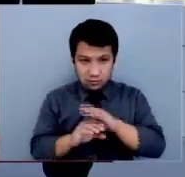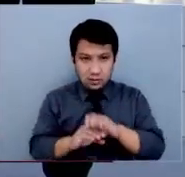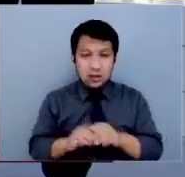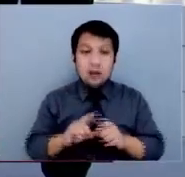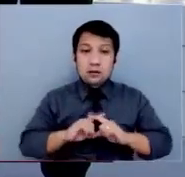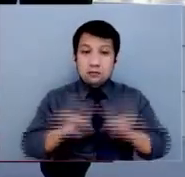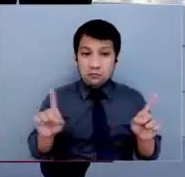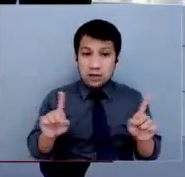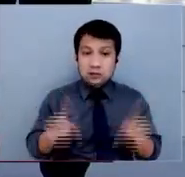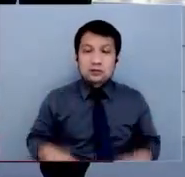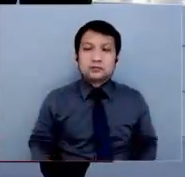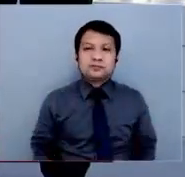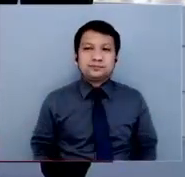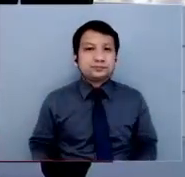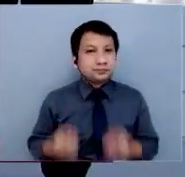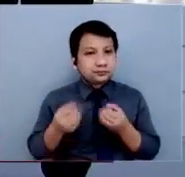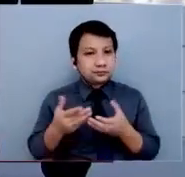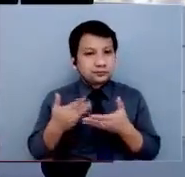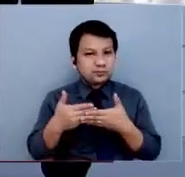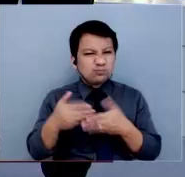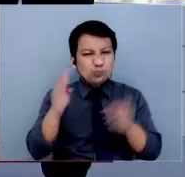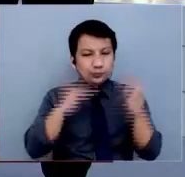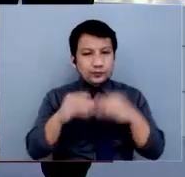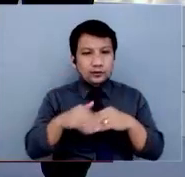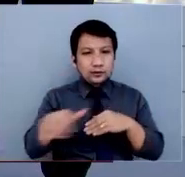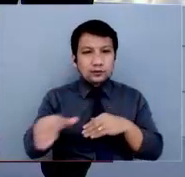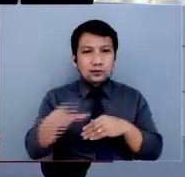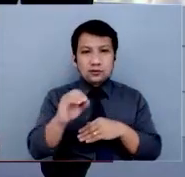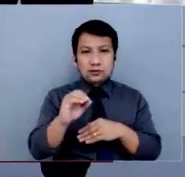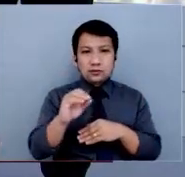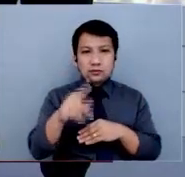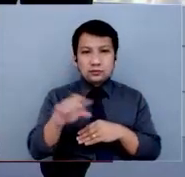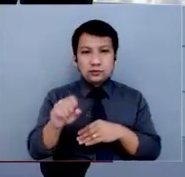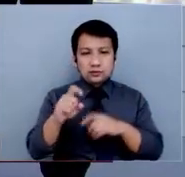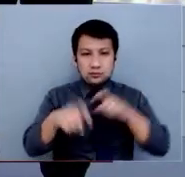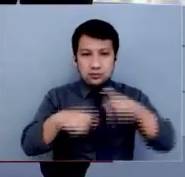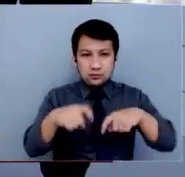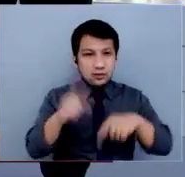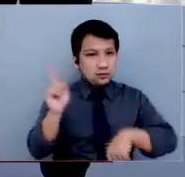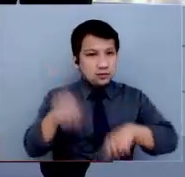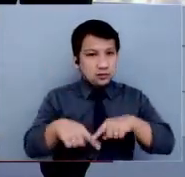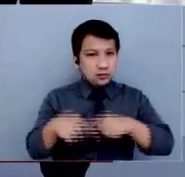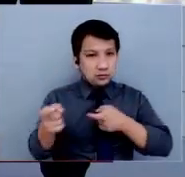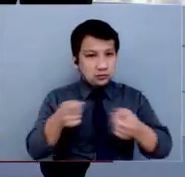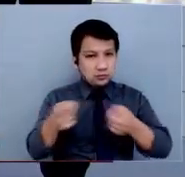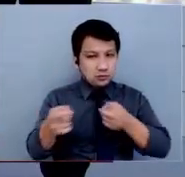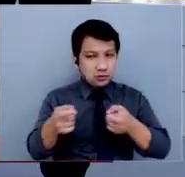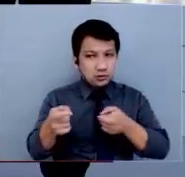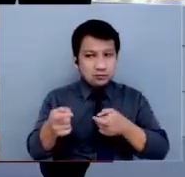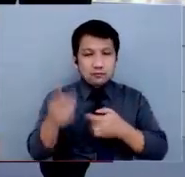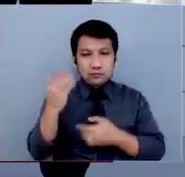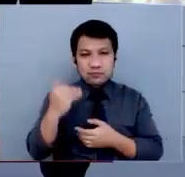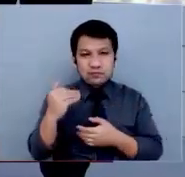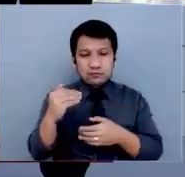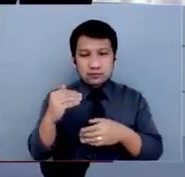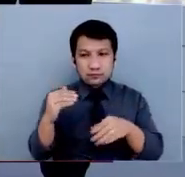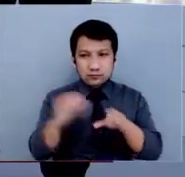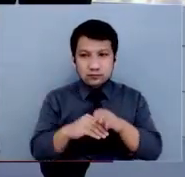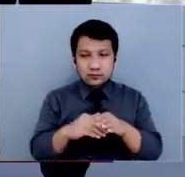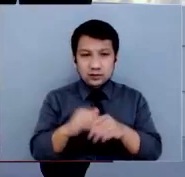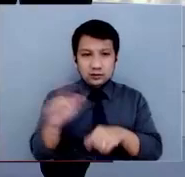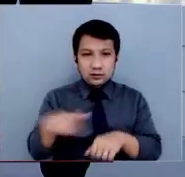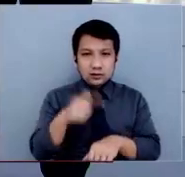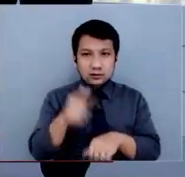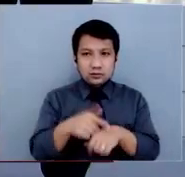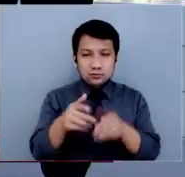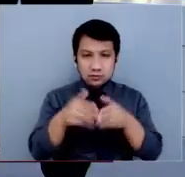pero, marami rin kadikit na problema ang open pit mining kung hindi na mamanage ng maigi. Dahil inuuka nito ang lupa, malawak na